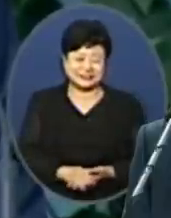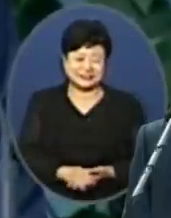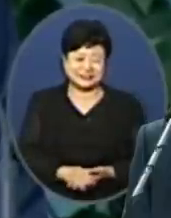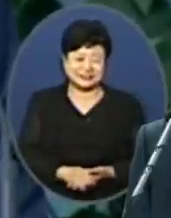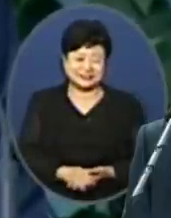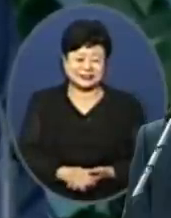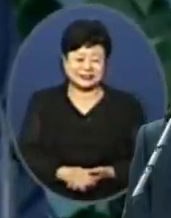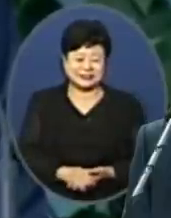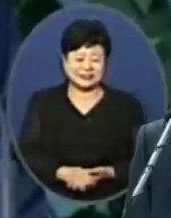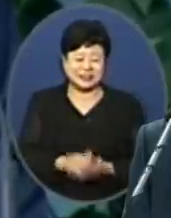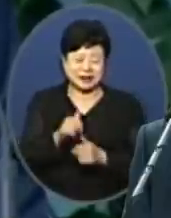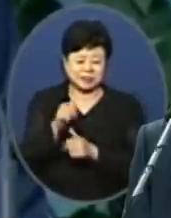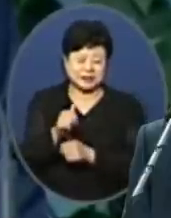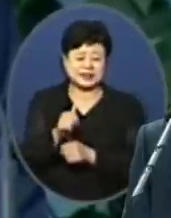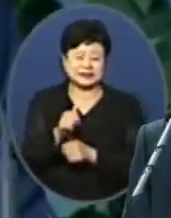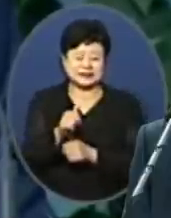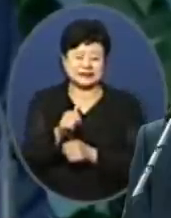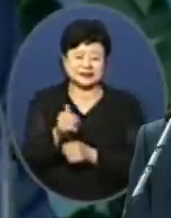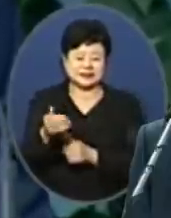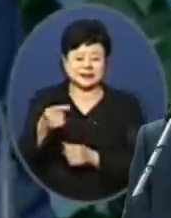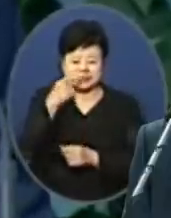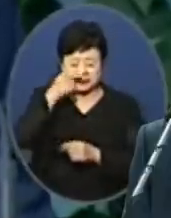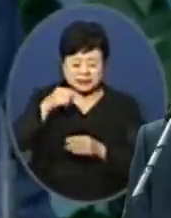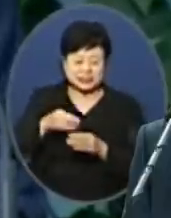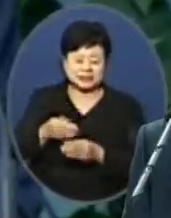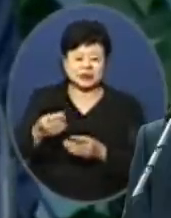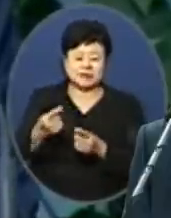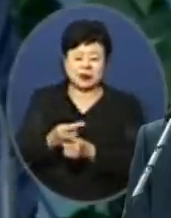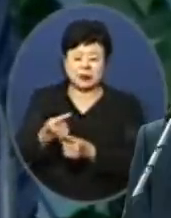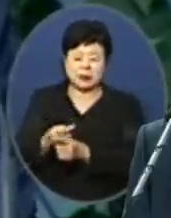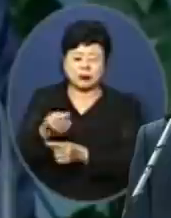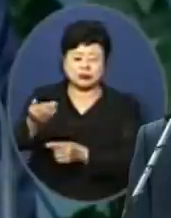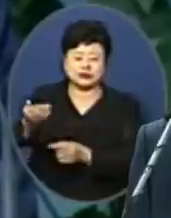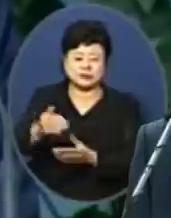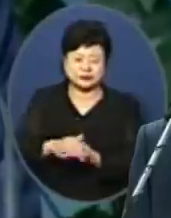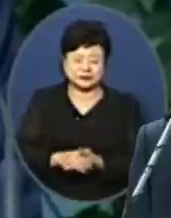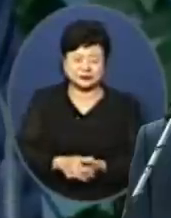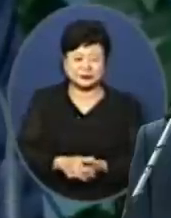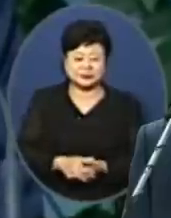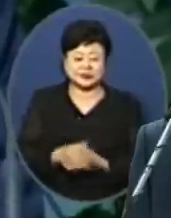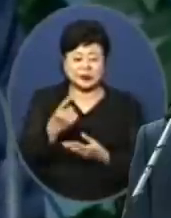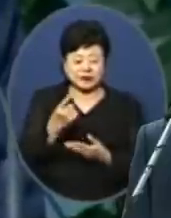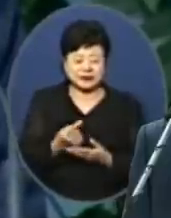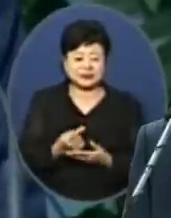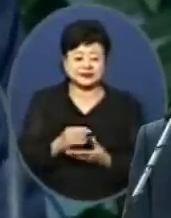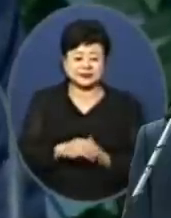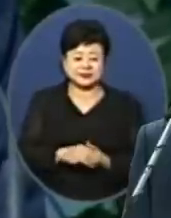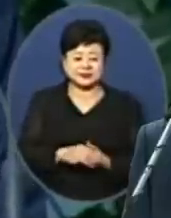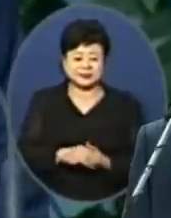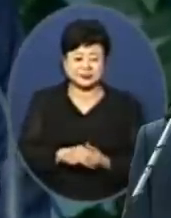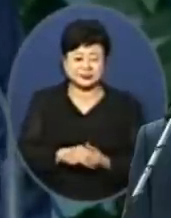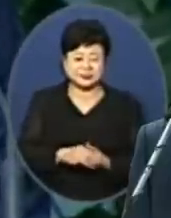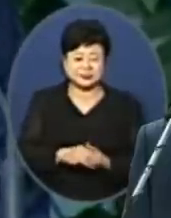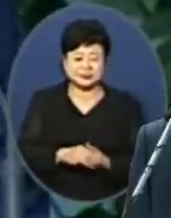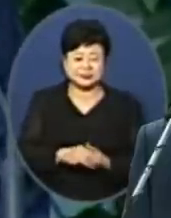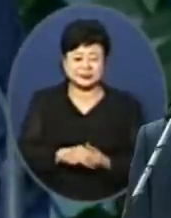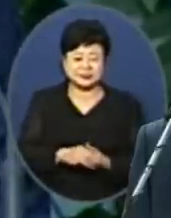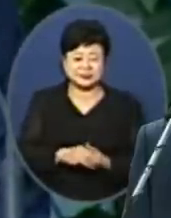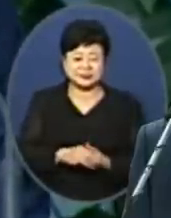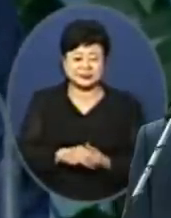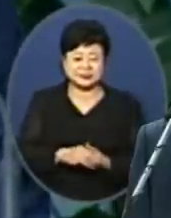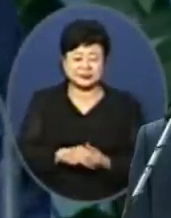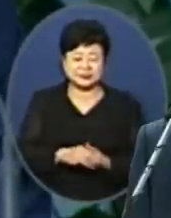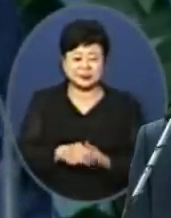비서를 시켜서 차를 자꾸 갈아주기 위해서 들어와서 나가도록 그렇게